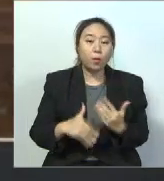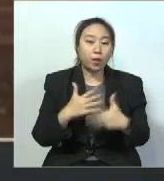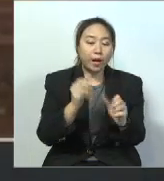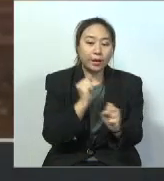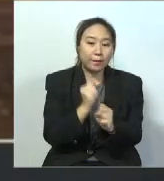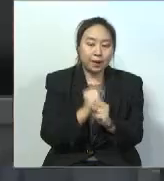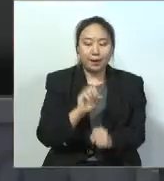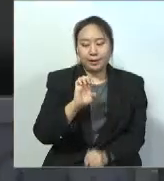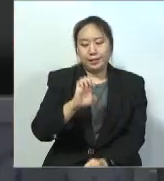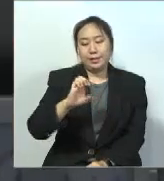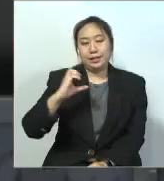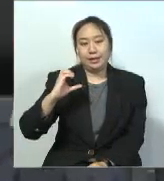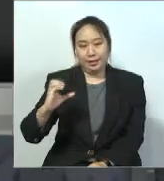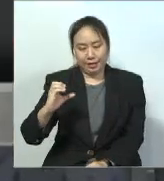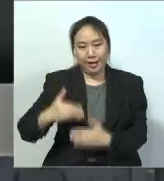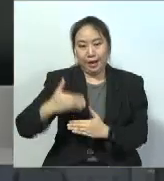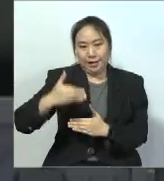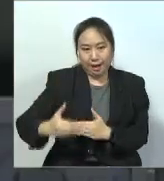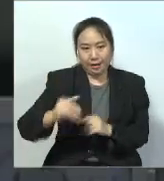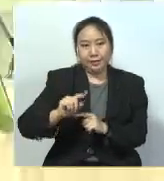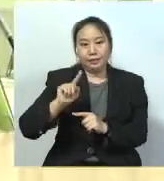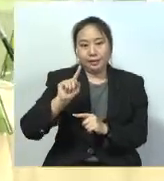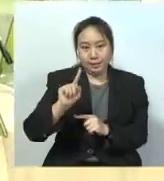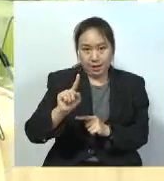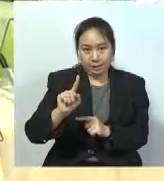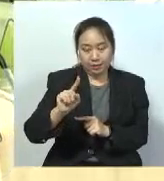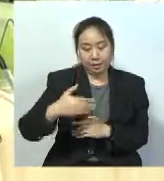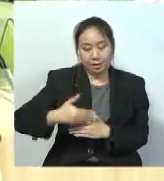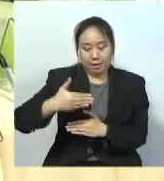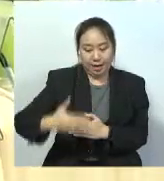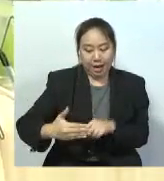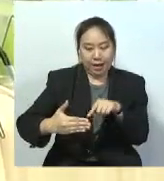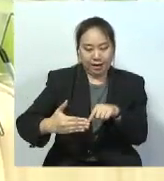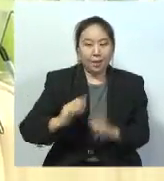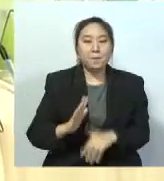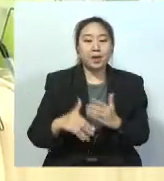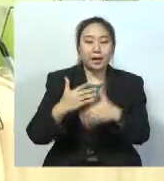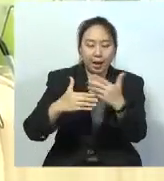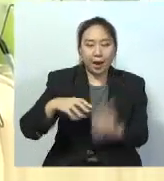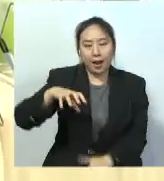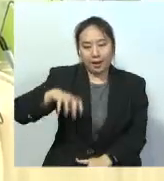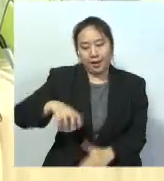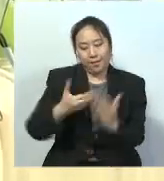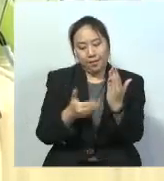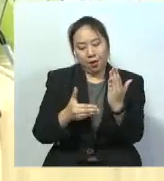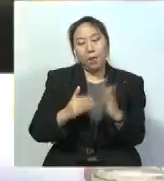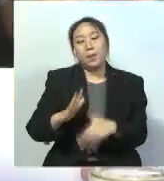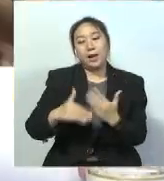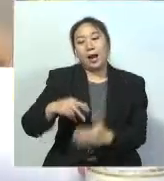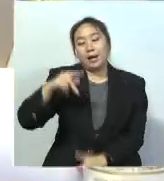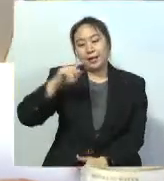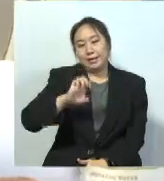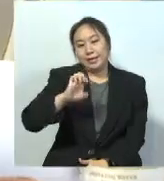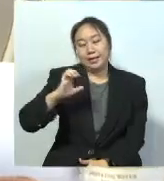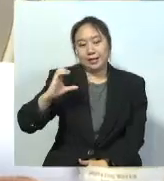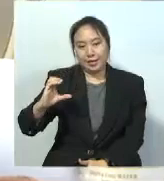ำเนินงาน EEC ในระยะที่1ค่ะซึ่งในระยะนี้นะคะก็เพื่อการพัฒนาเขตพัฒนาพิเศษภาคตะวันออกและพระราชบัญญัติเ